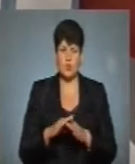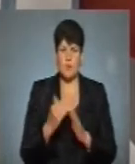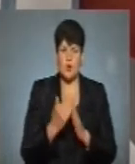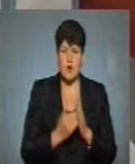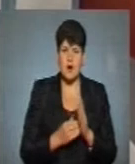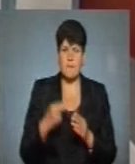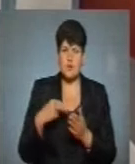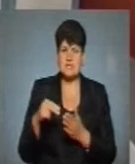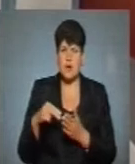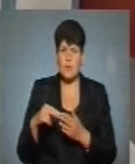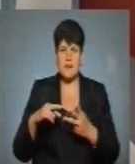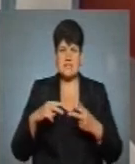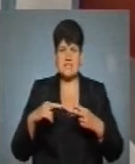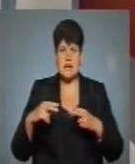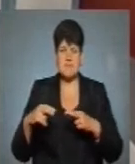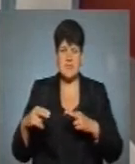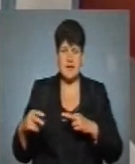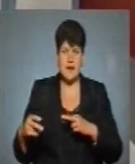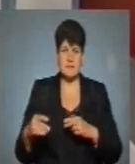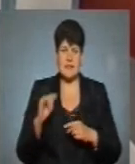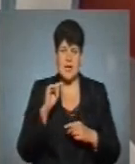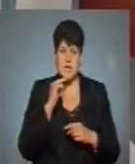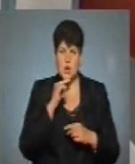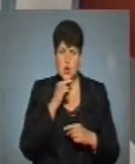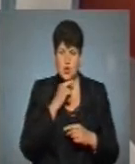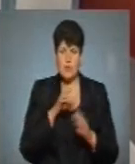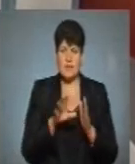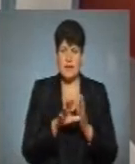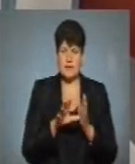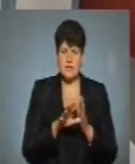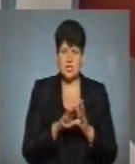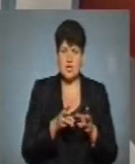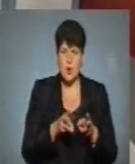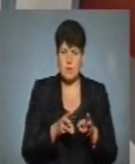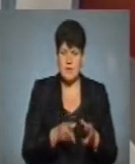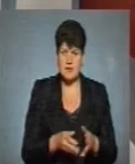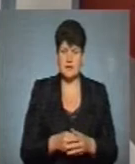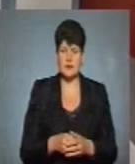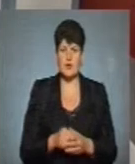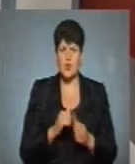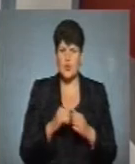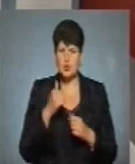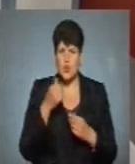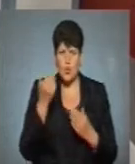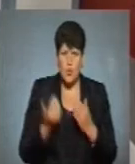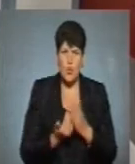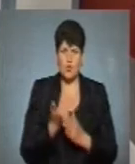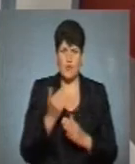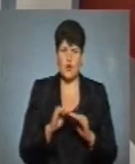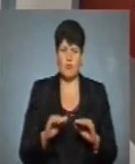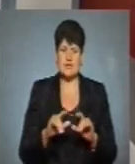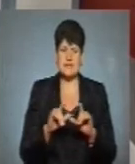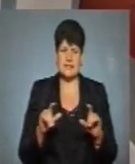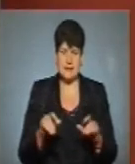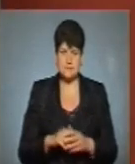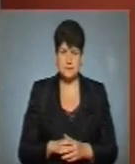і заміняємо на економне електричні обладнання, так що з кожним роком оновлюємо садки. Попри